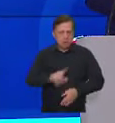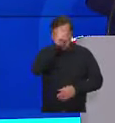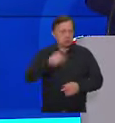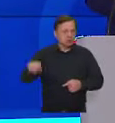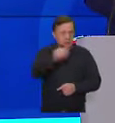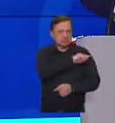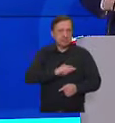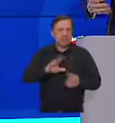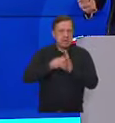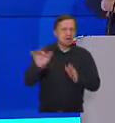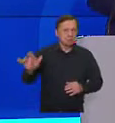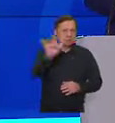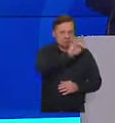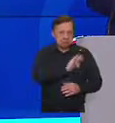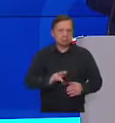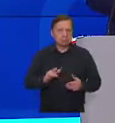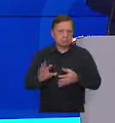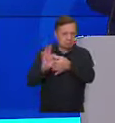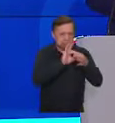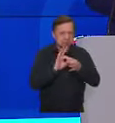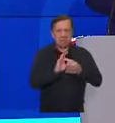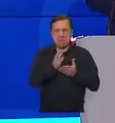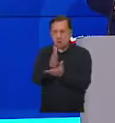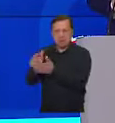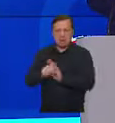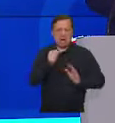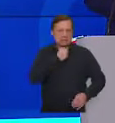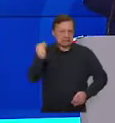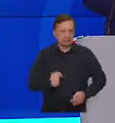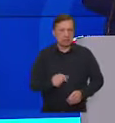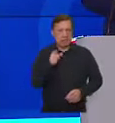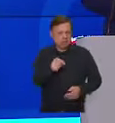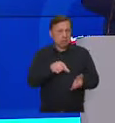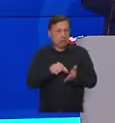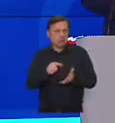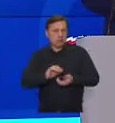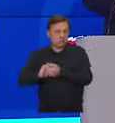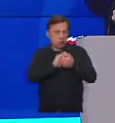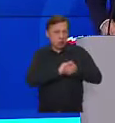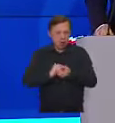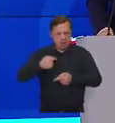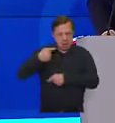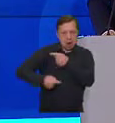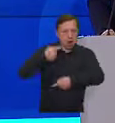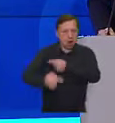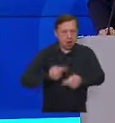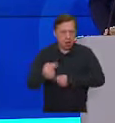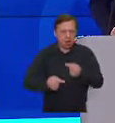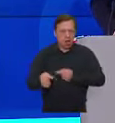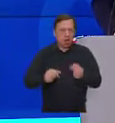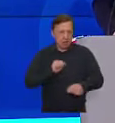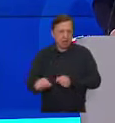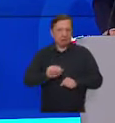różnych miastach i miejscowościach, żeby pomagać starszym ludziom. Ta solidarność międzypokoleniowa w praktyce jest